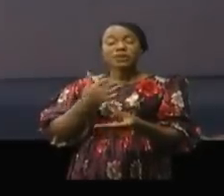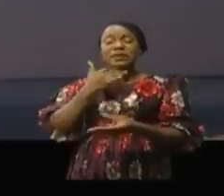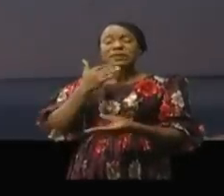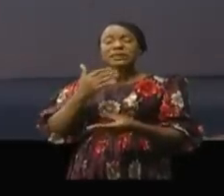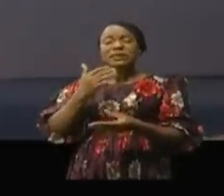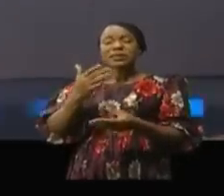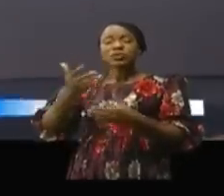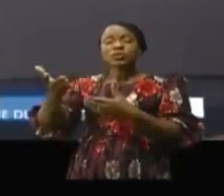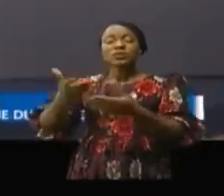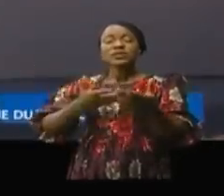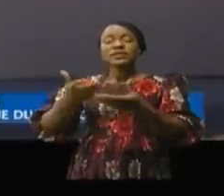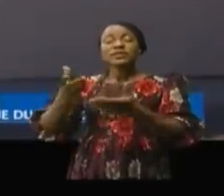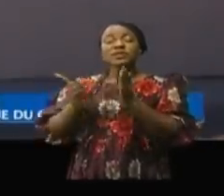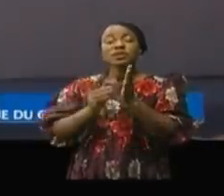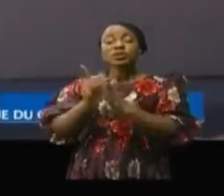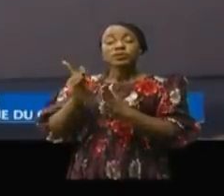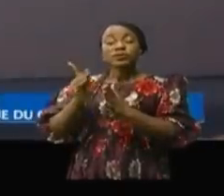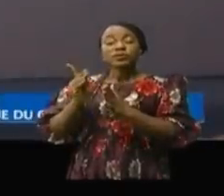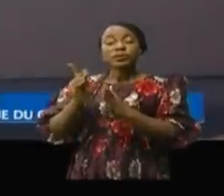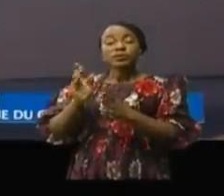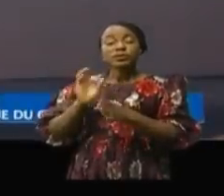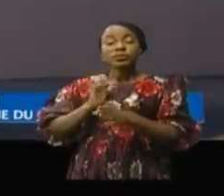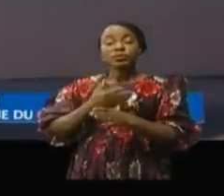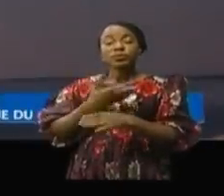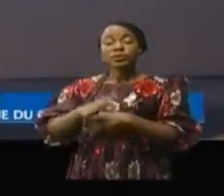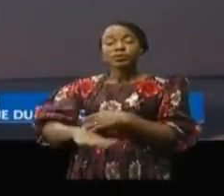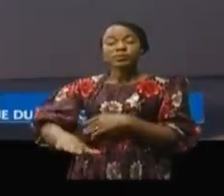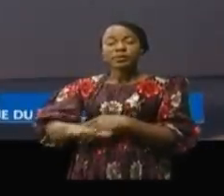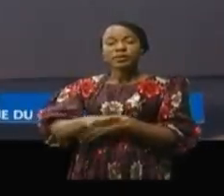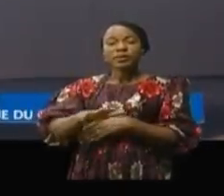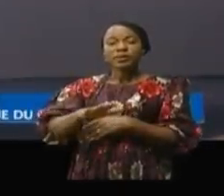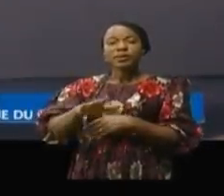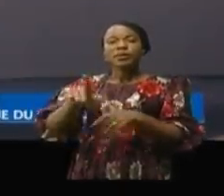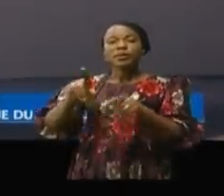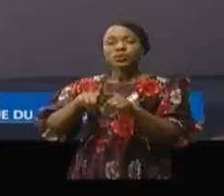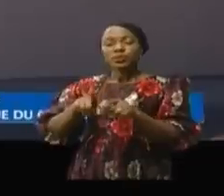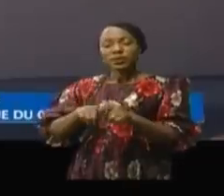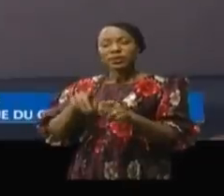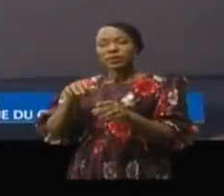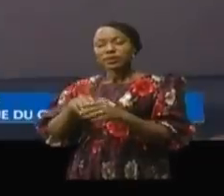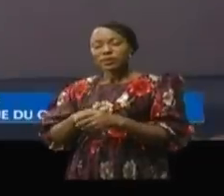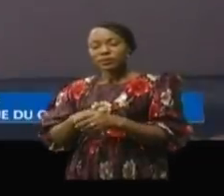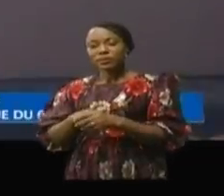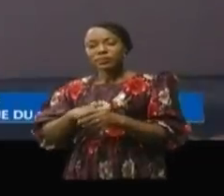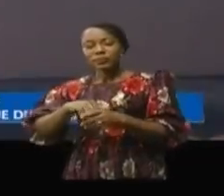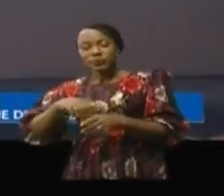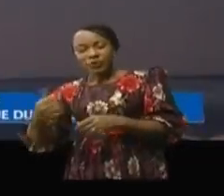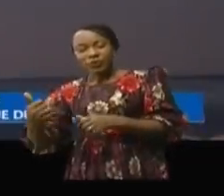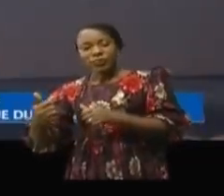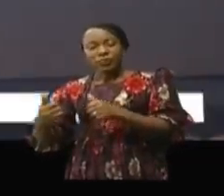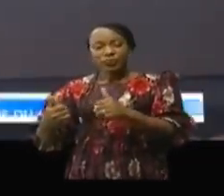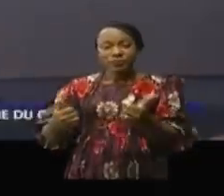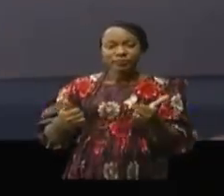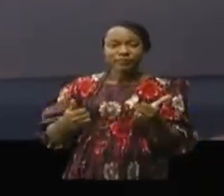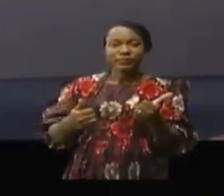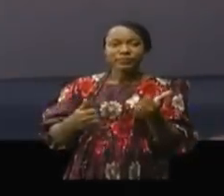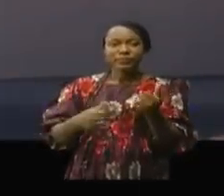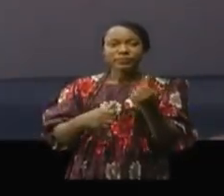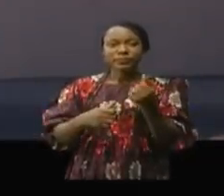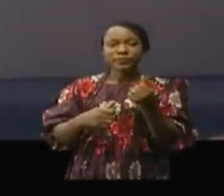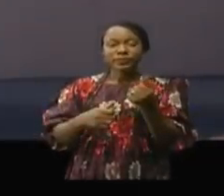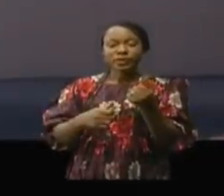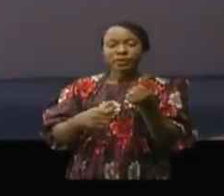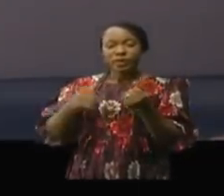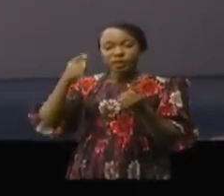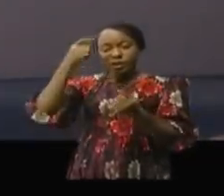du développement de notre pays. Ceci dans un contexte où les ressources fossiles, en